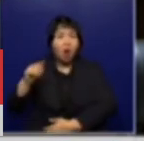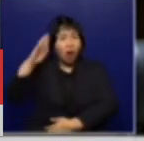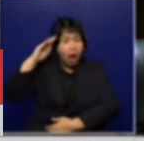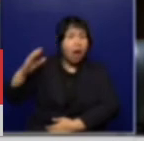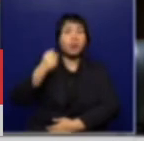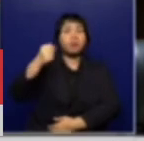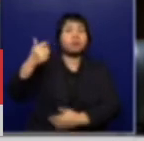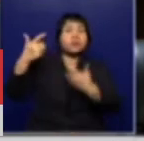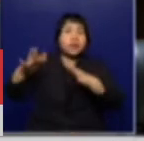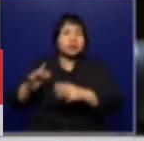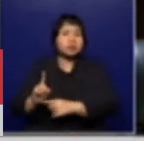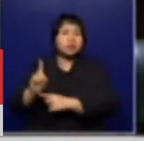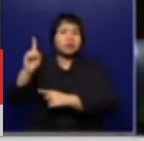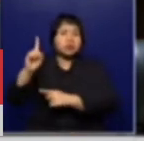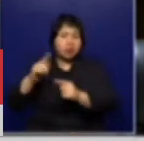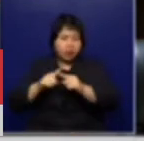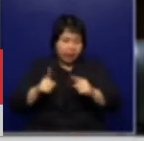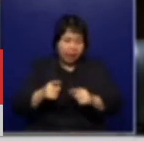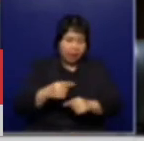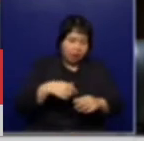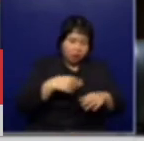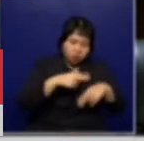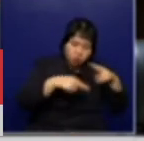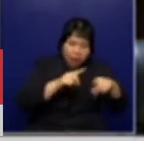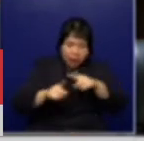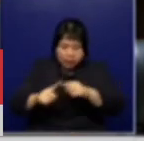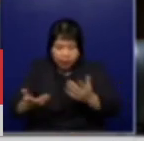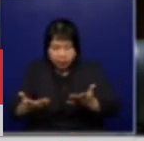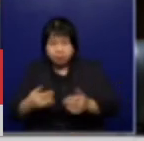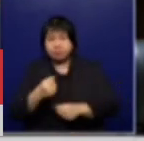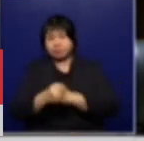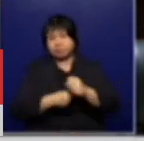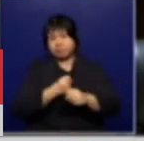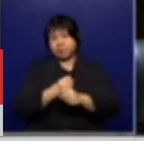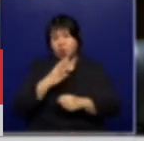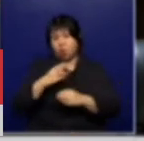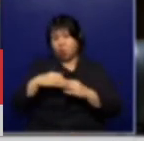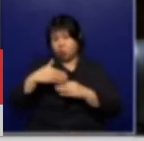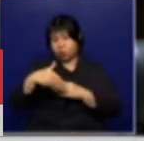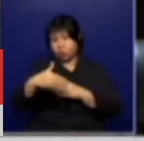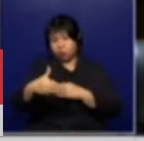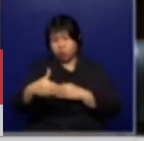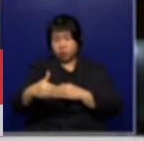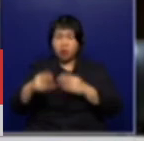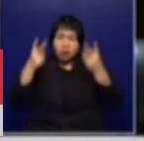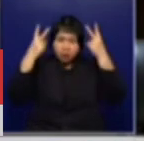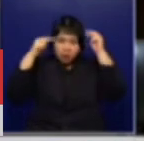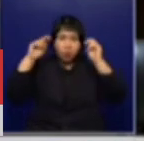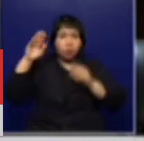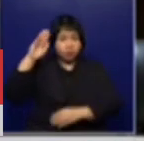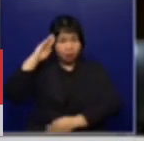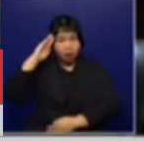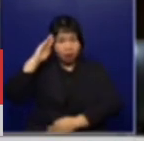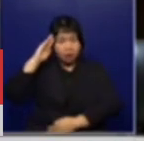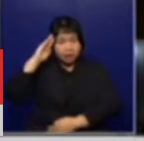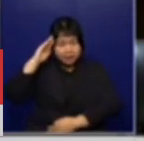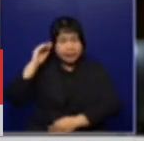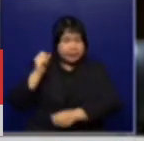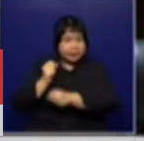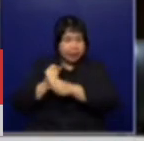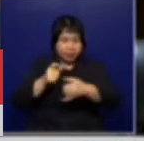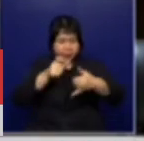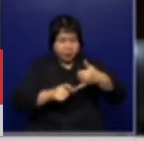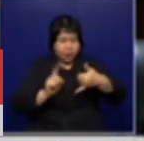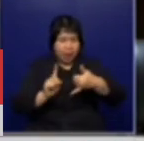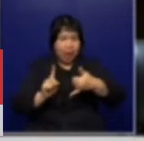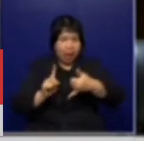ารตลอด6ปีที่ผ่านมาค่ะพลเอกประยุทธ์จันทร์โอชาได้พิสูจน์แล้วว่าท่าน